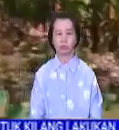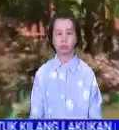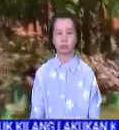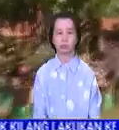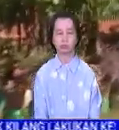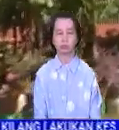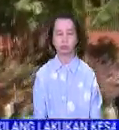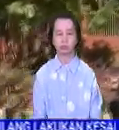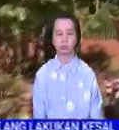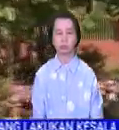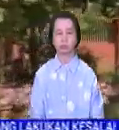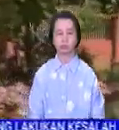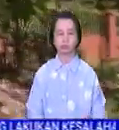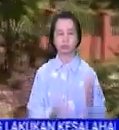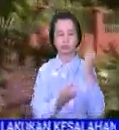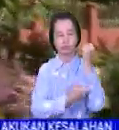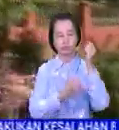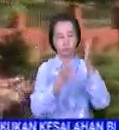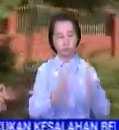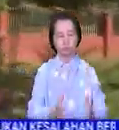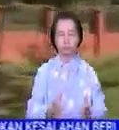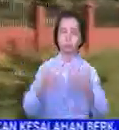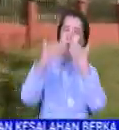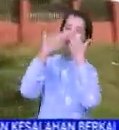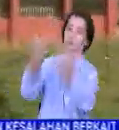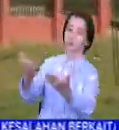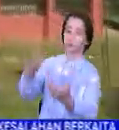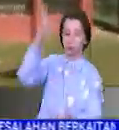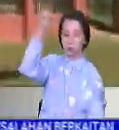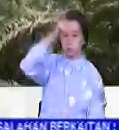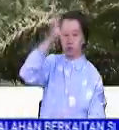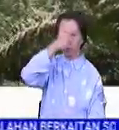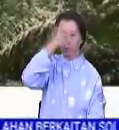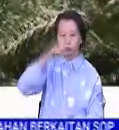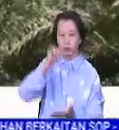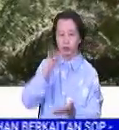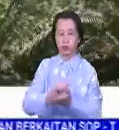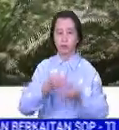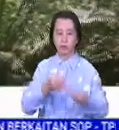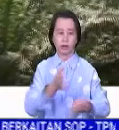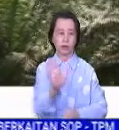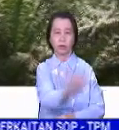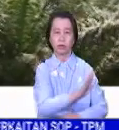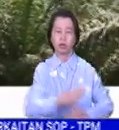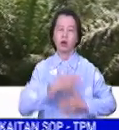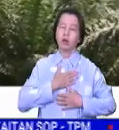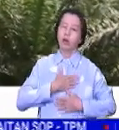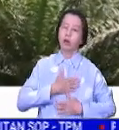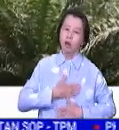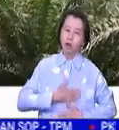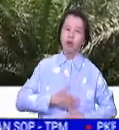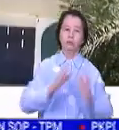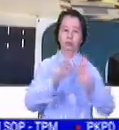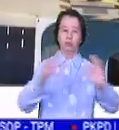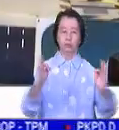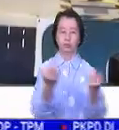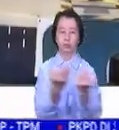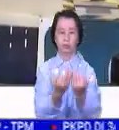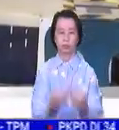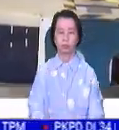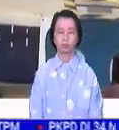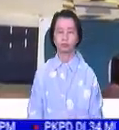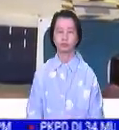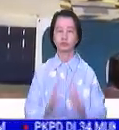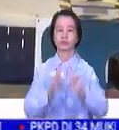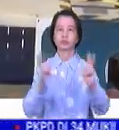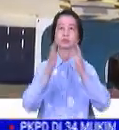dat warga peneroka yang ditemui berterima kasih kepada kerajaan k langkah ini memberi kelegaan kepada mereka sekeluarga amat